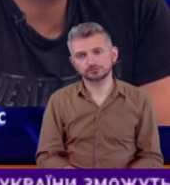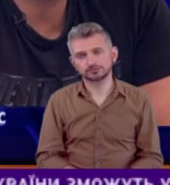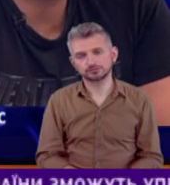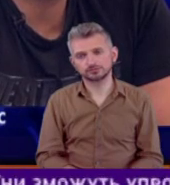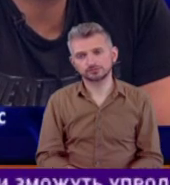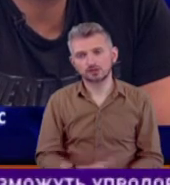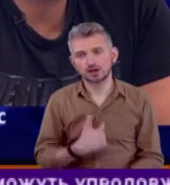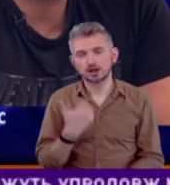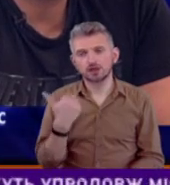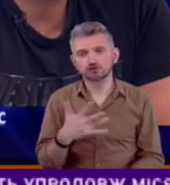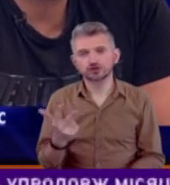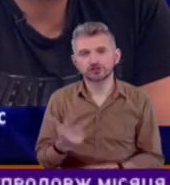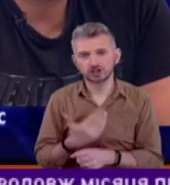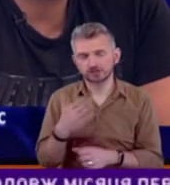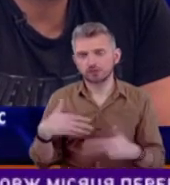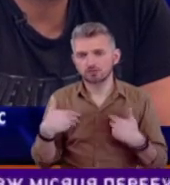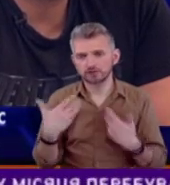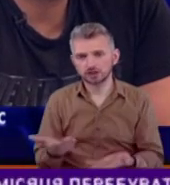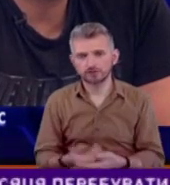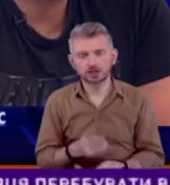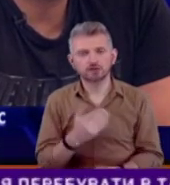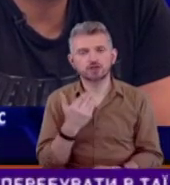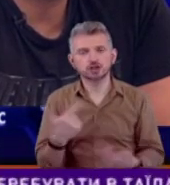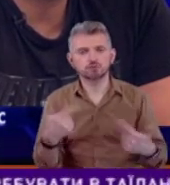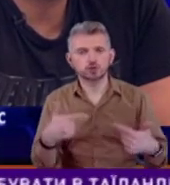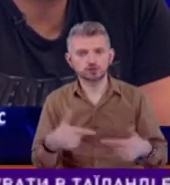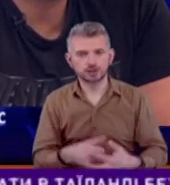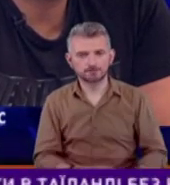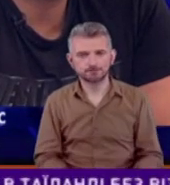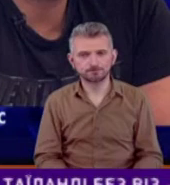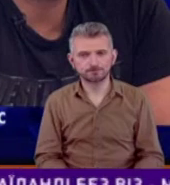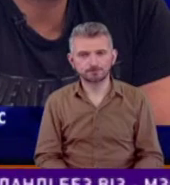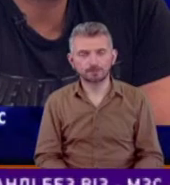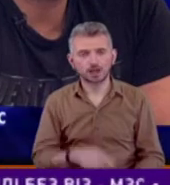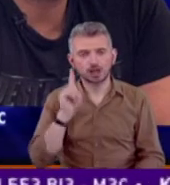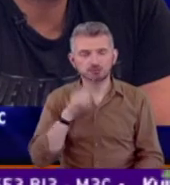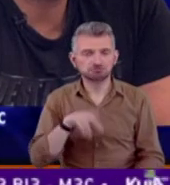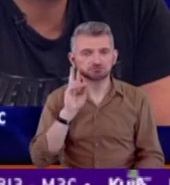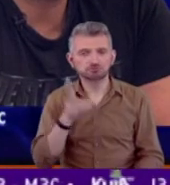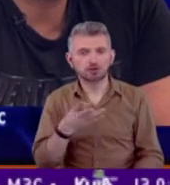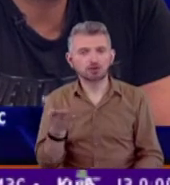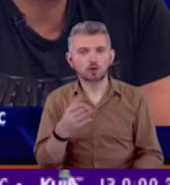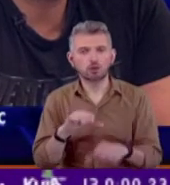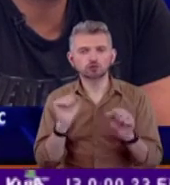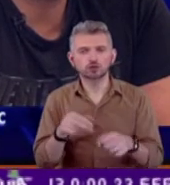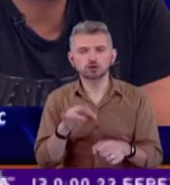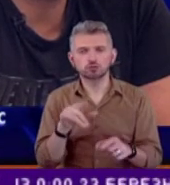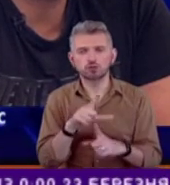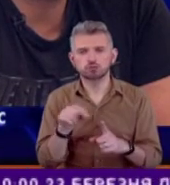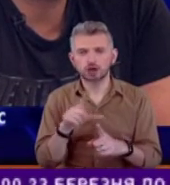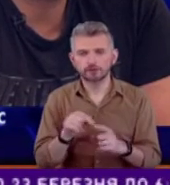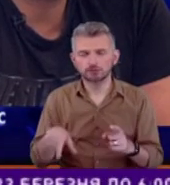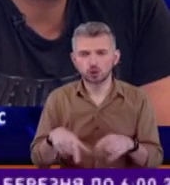Ну, я вже тричі з вами привітався. К вашим гостям. Знают ли они, с какой скоростью по правилам